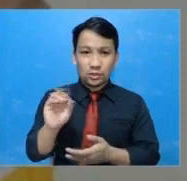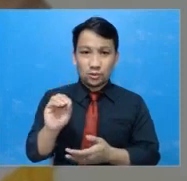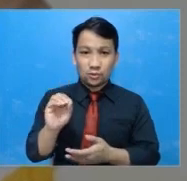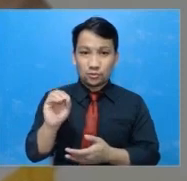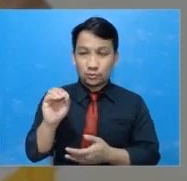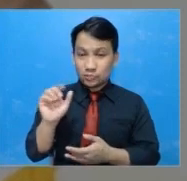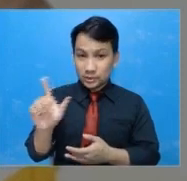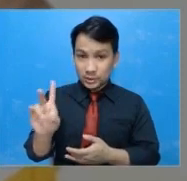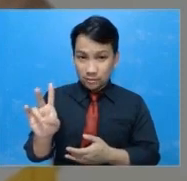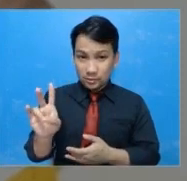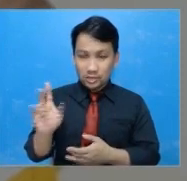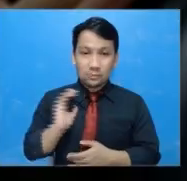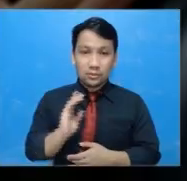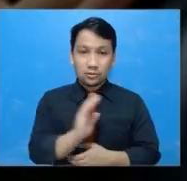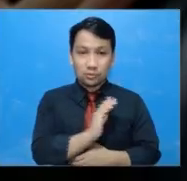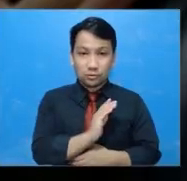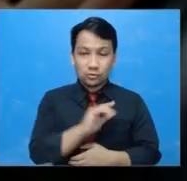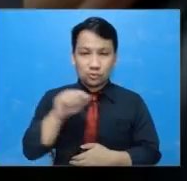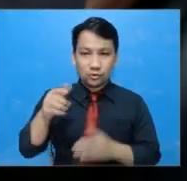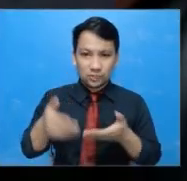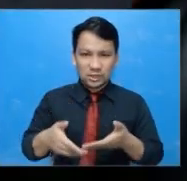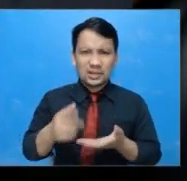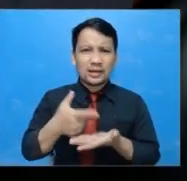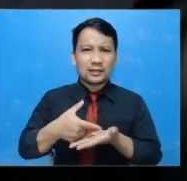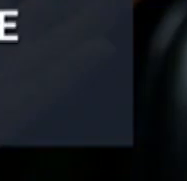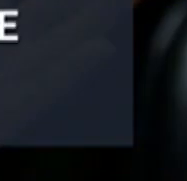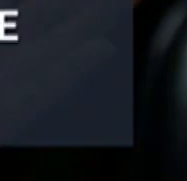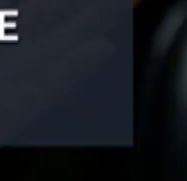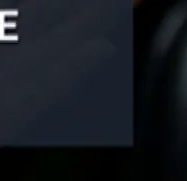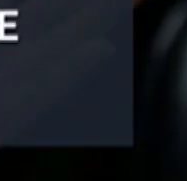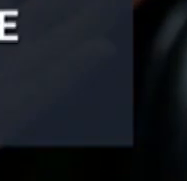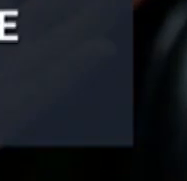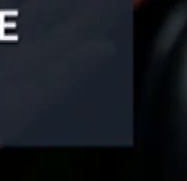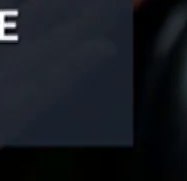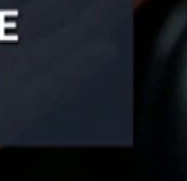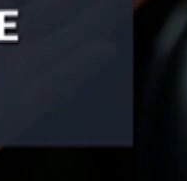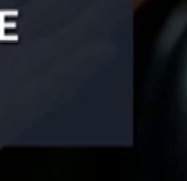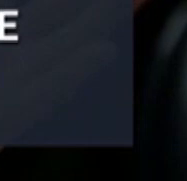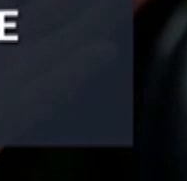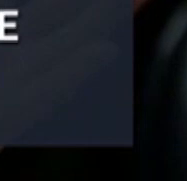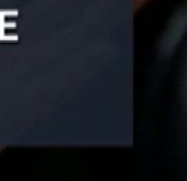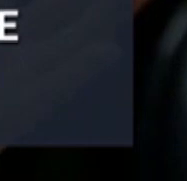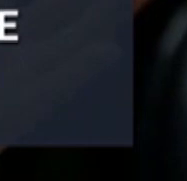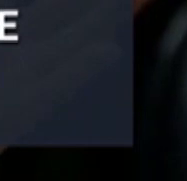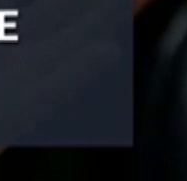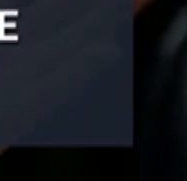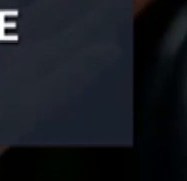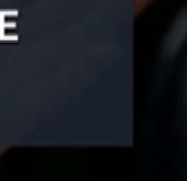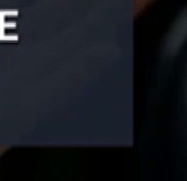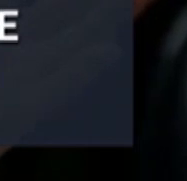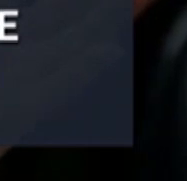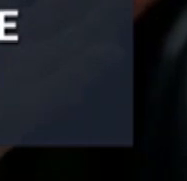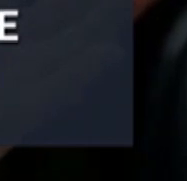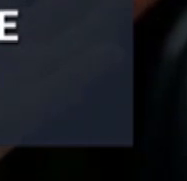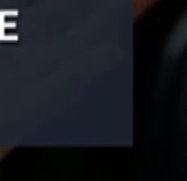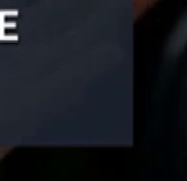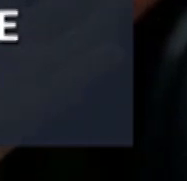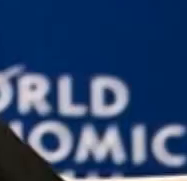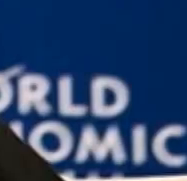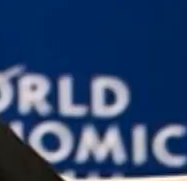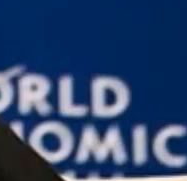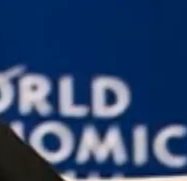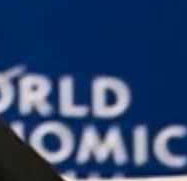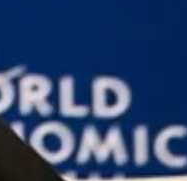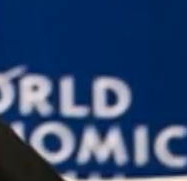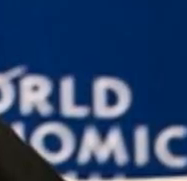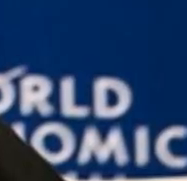bilang congressman ng Tarlac. November 2004, naging Deputy House Speaker ng Luzon si Noynoy. Pero nagbitiw rin para